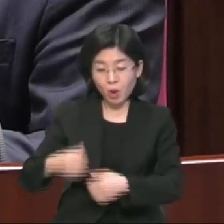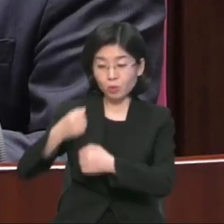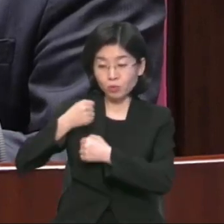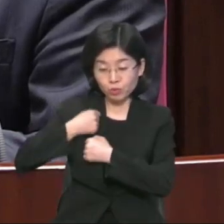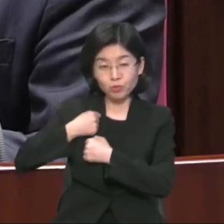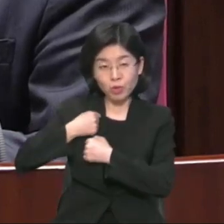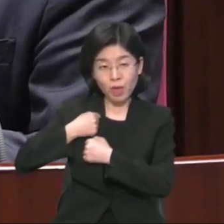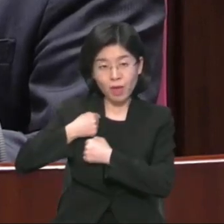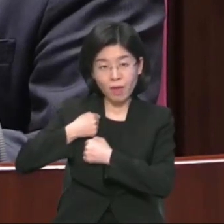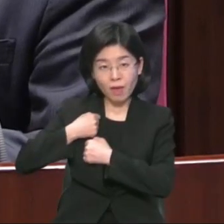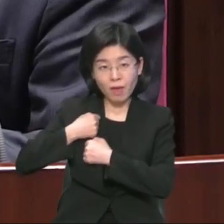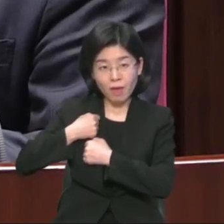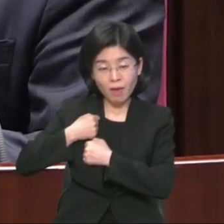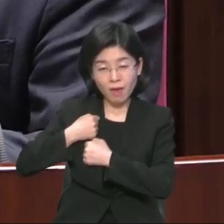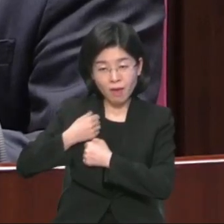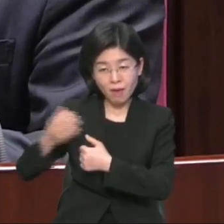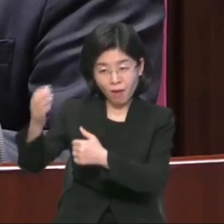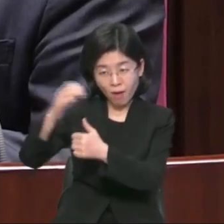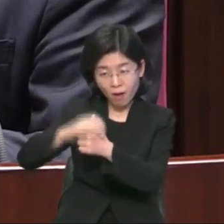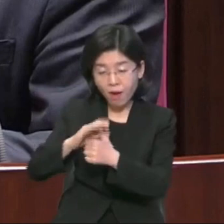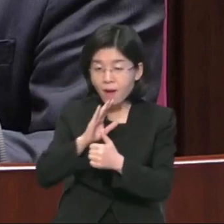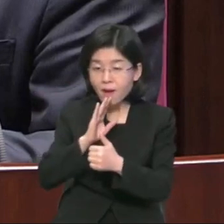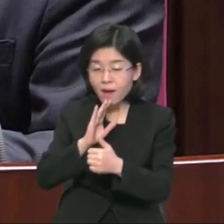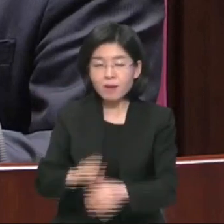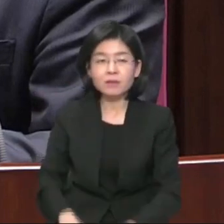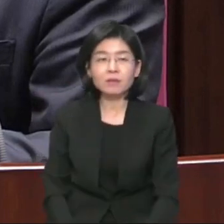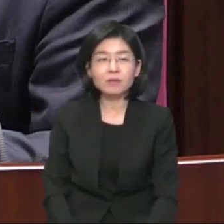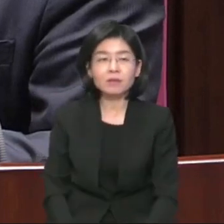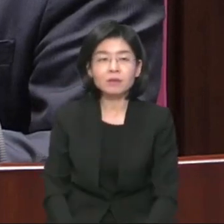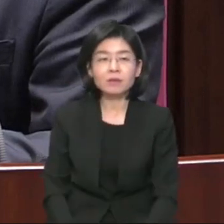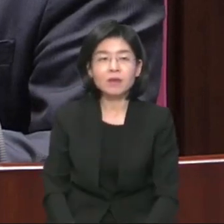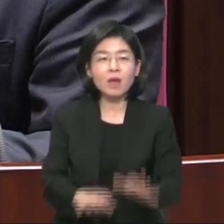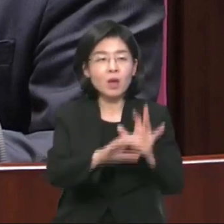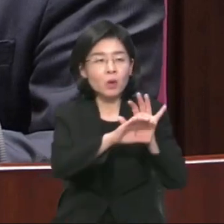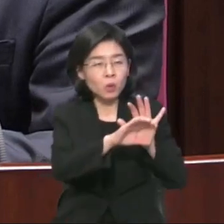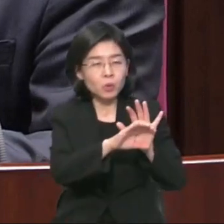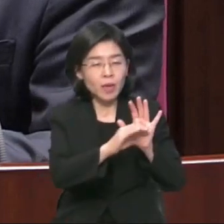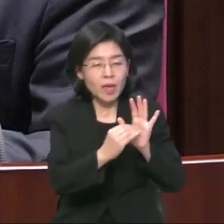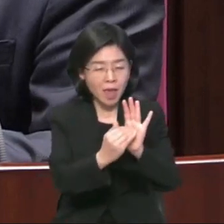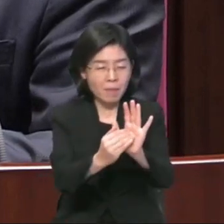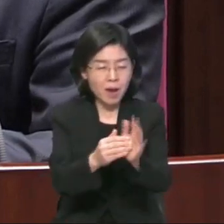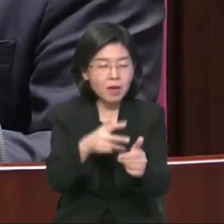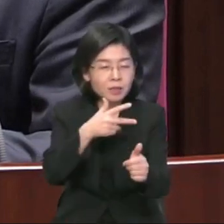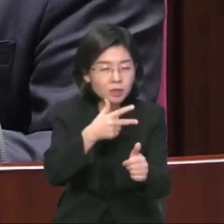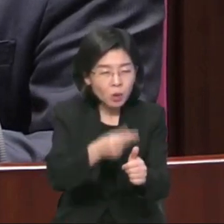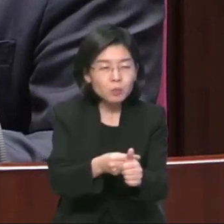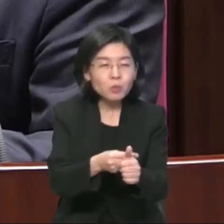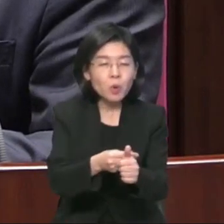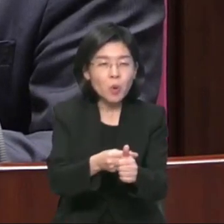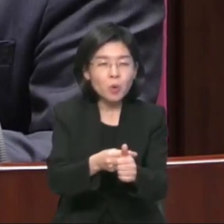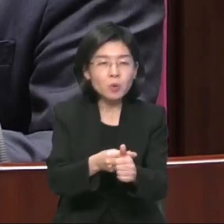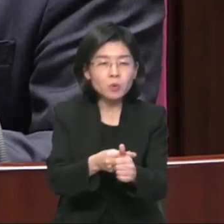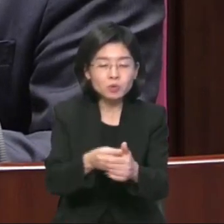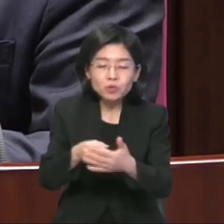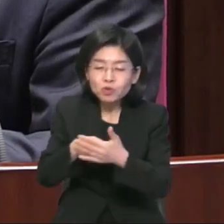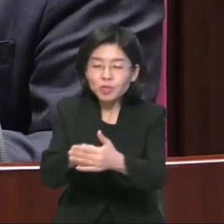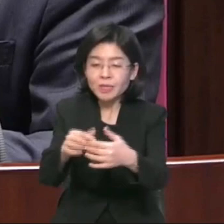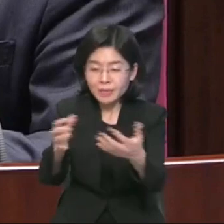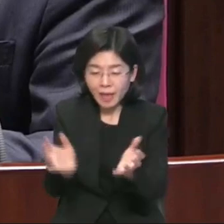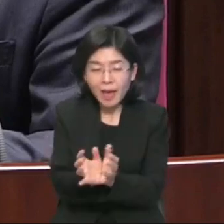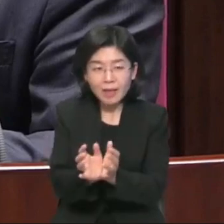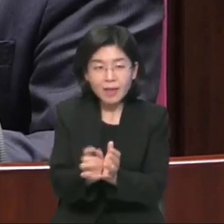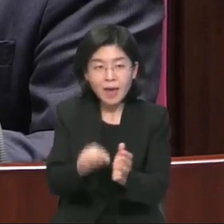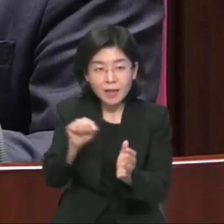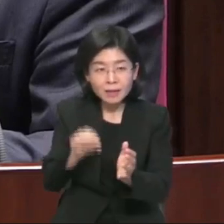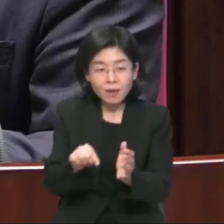수송 임무를 맡으셨죠? 네, 범 정부의 그 코로나19 예방접종 추진단 내에 백신 수송